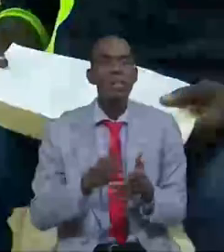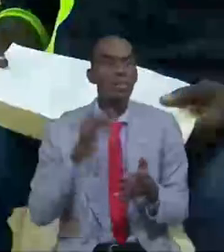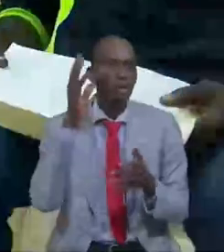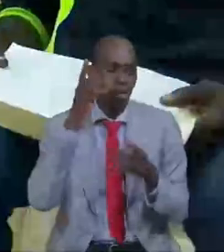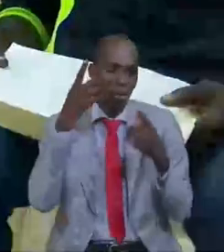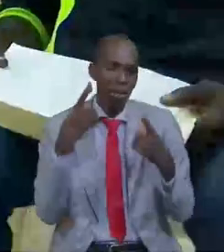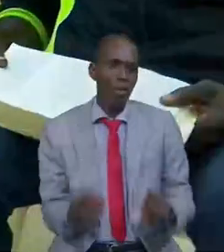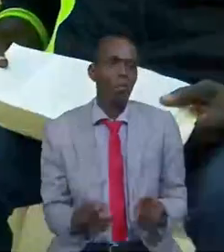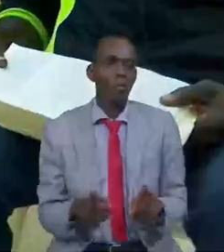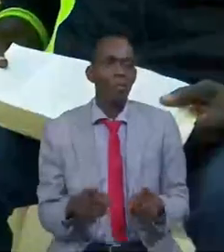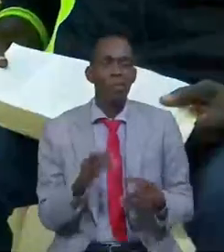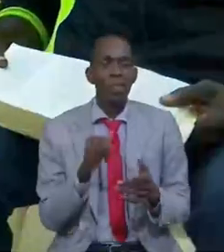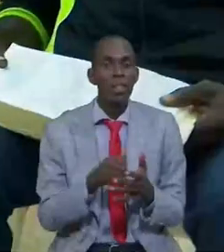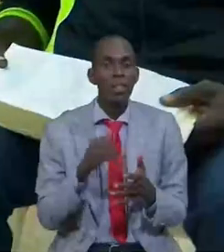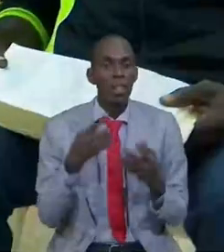Et